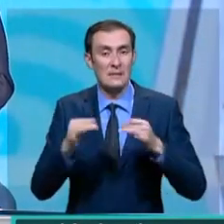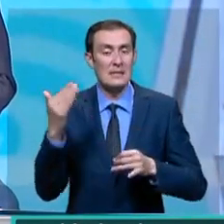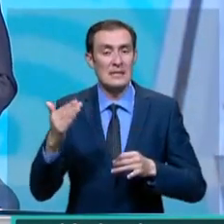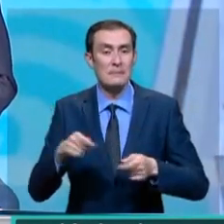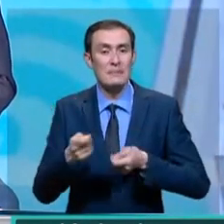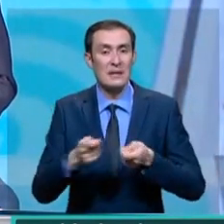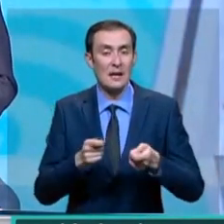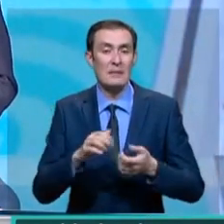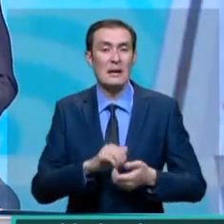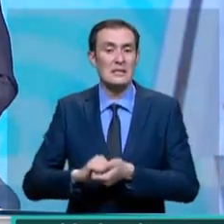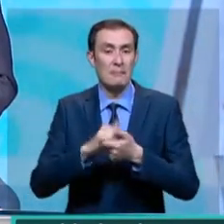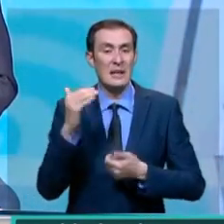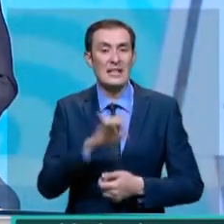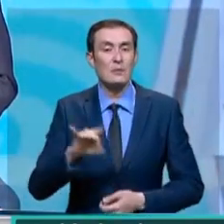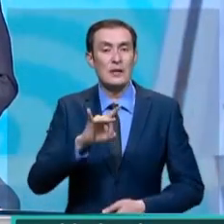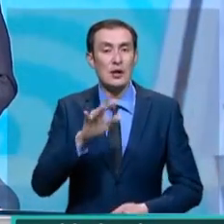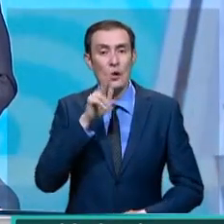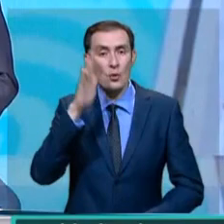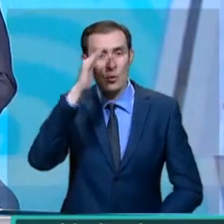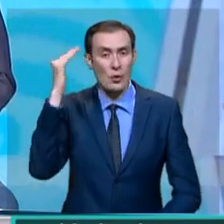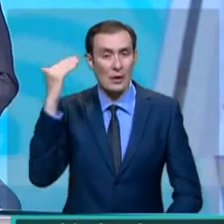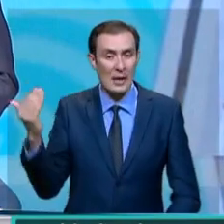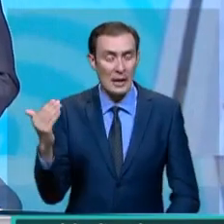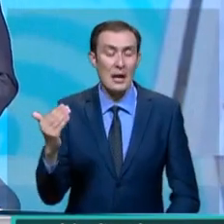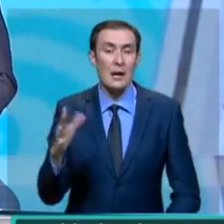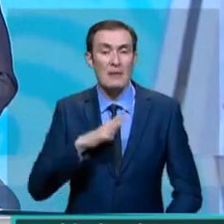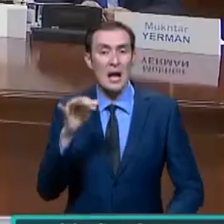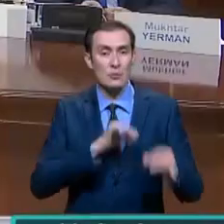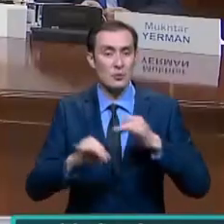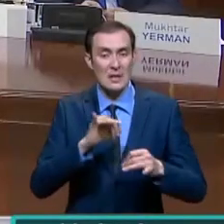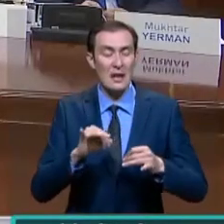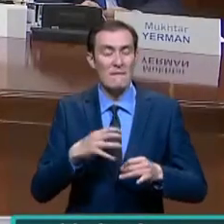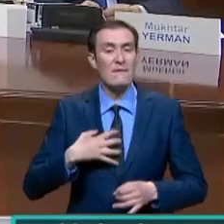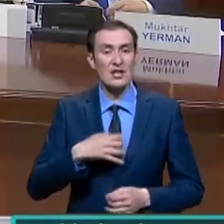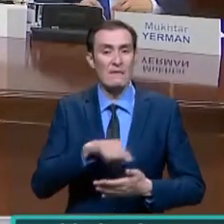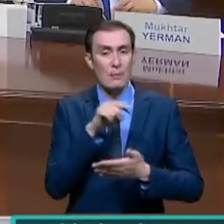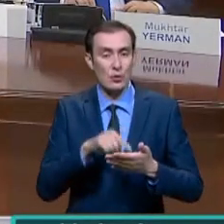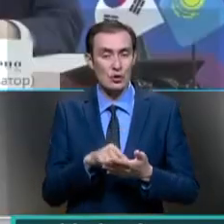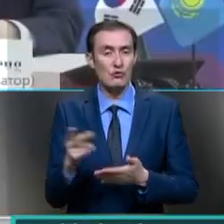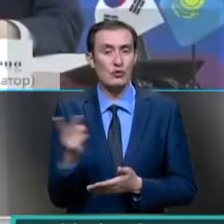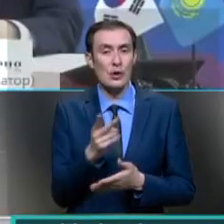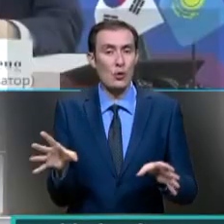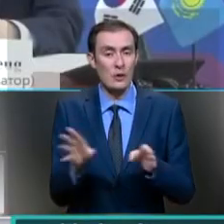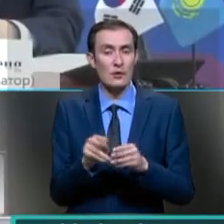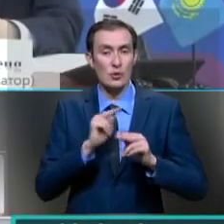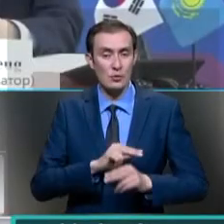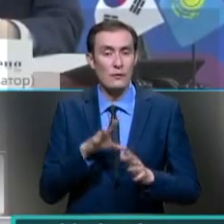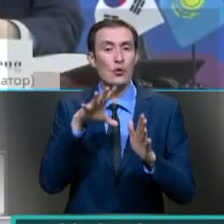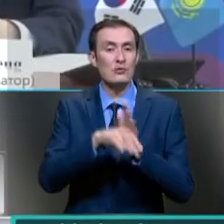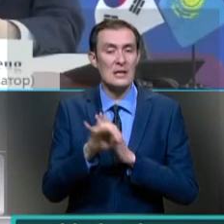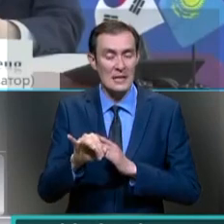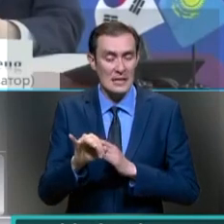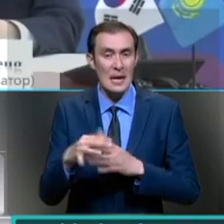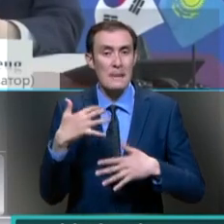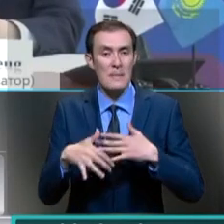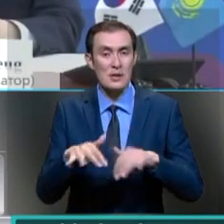национальной ассамблеи республики корея пакмэн соком собеседники обсудили актуальные вопросы двустороннего сотрудничества в том числе и